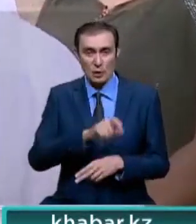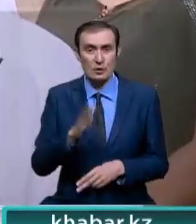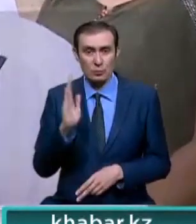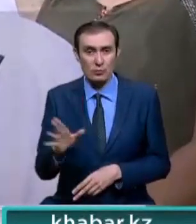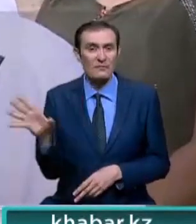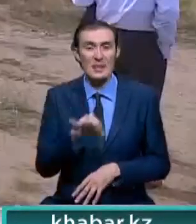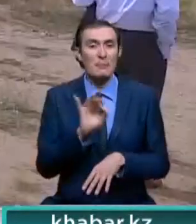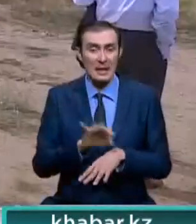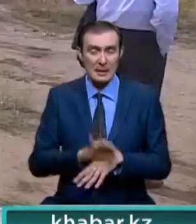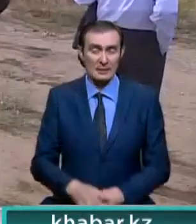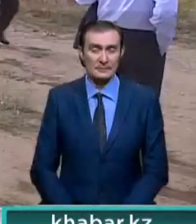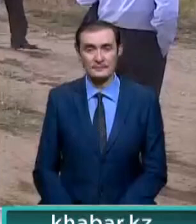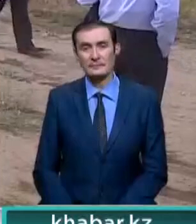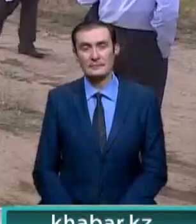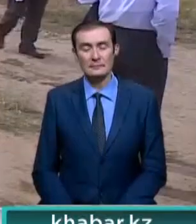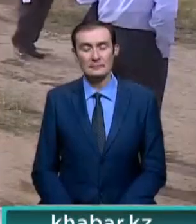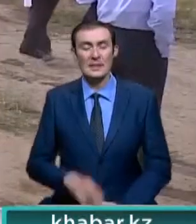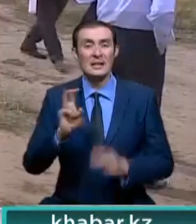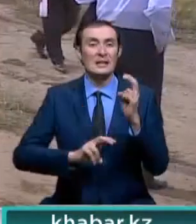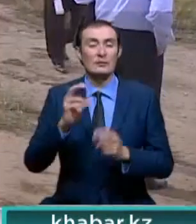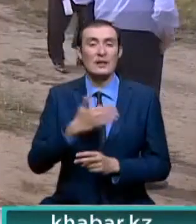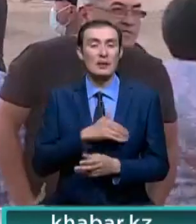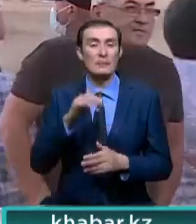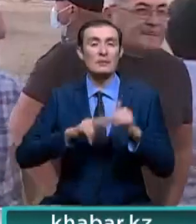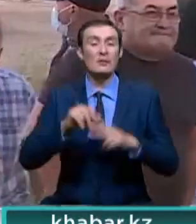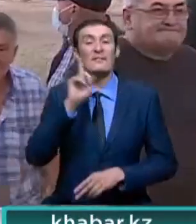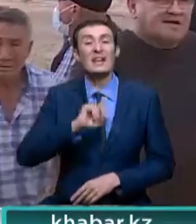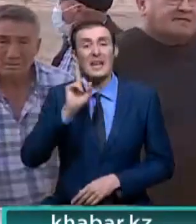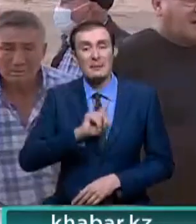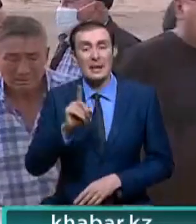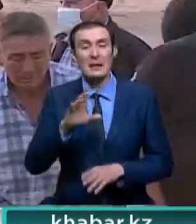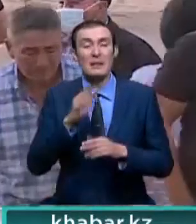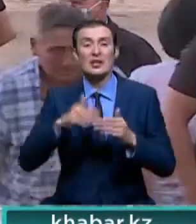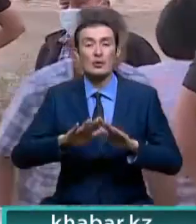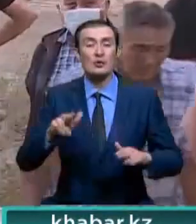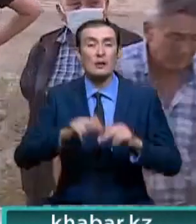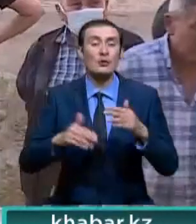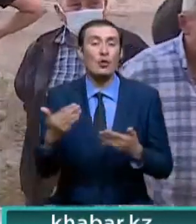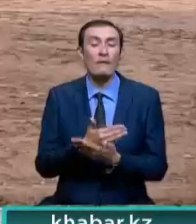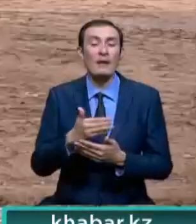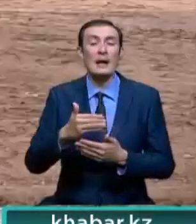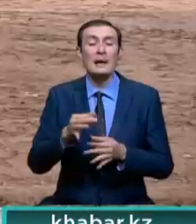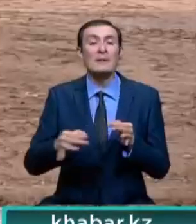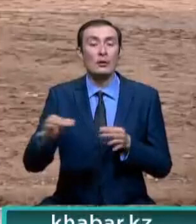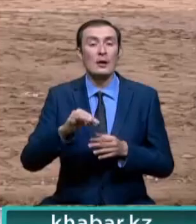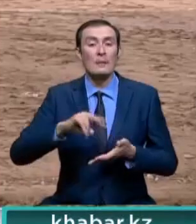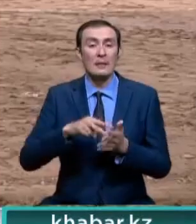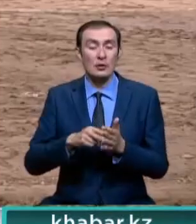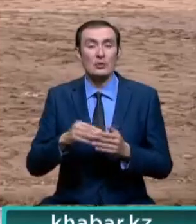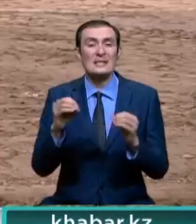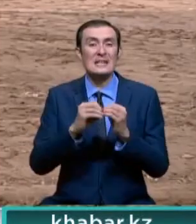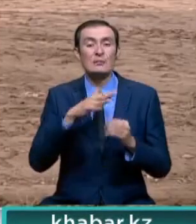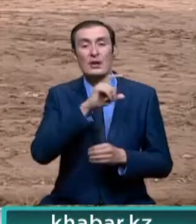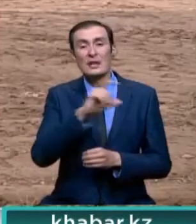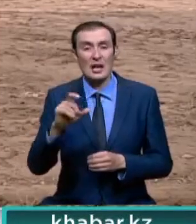района, все будут больные. Завод хотят установить на время, пока не закончится строительство нового микрорайона. Здесь планируют построить 10